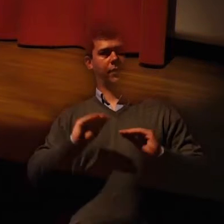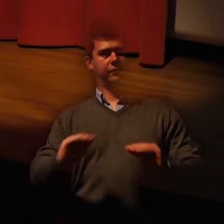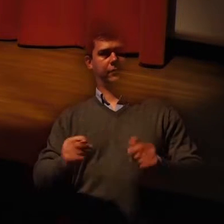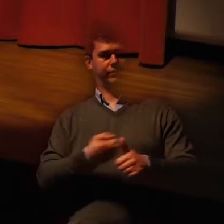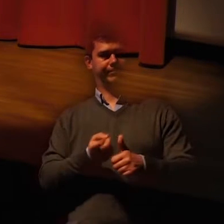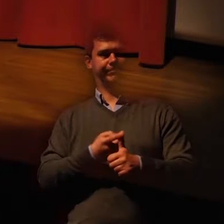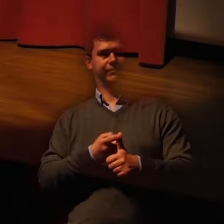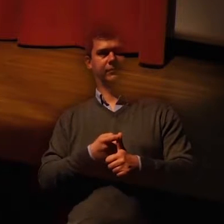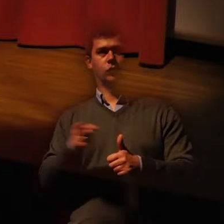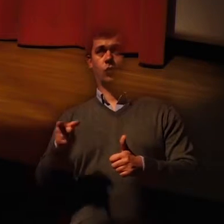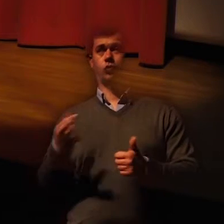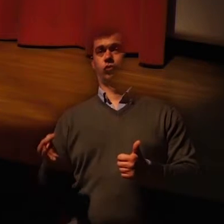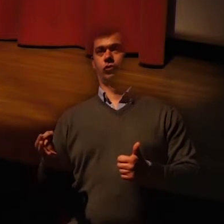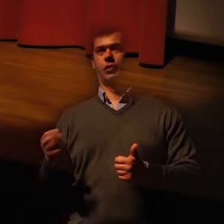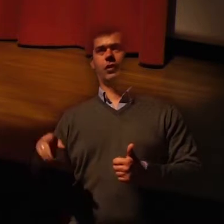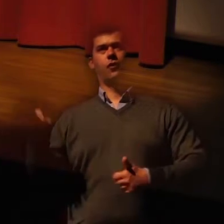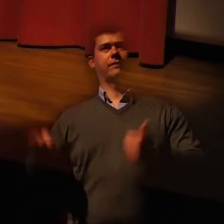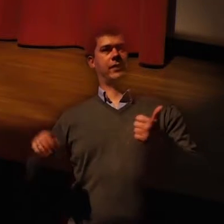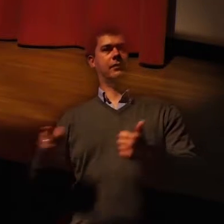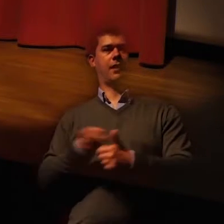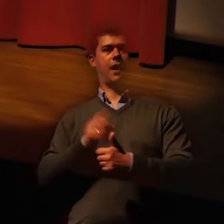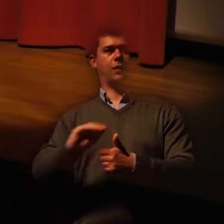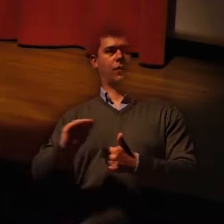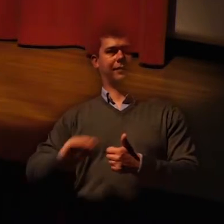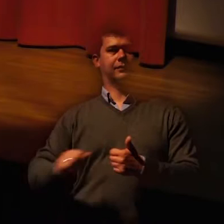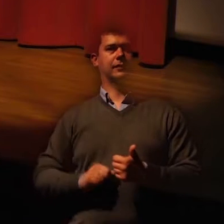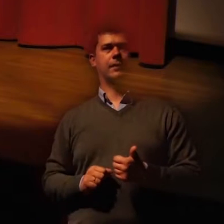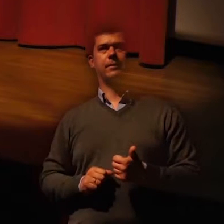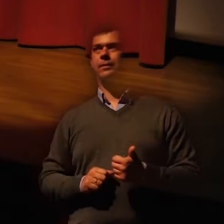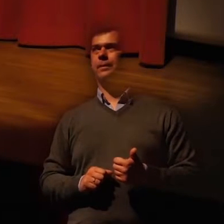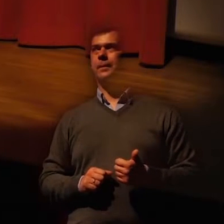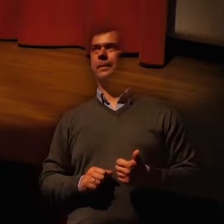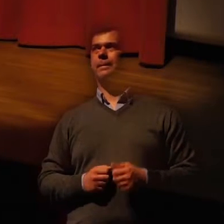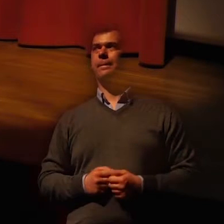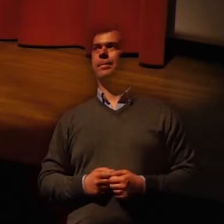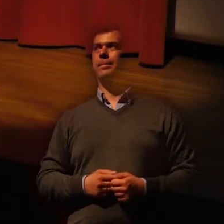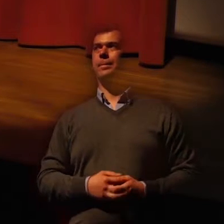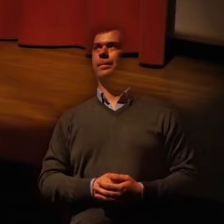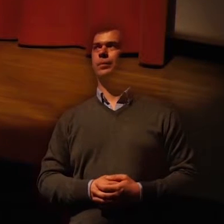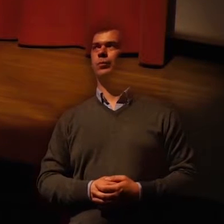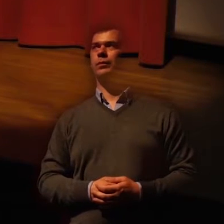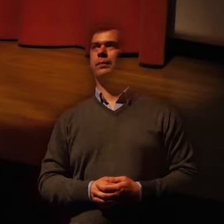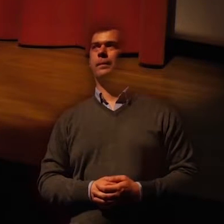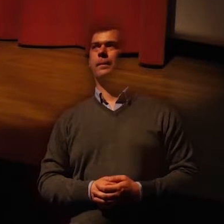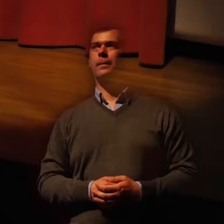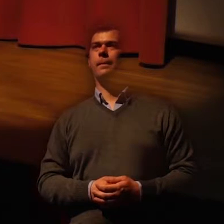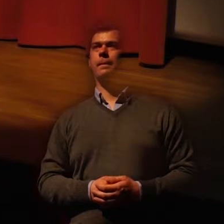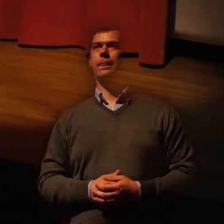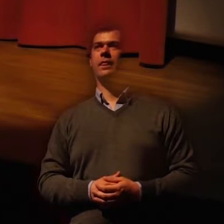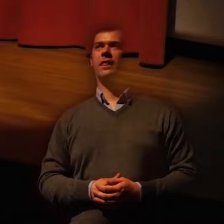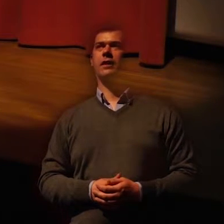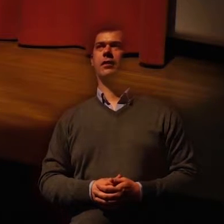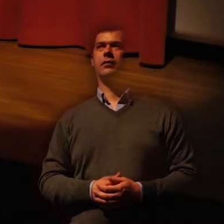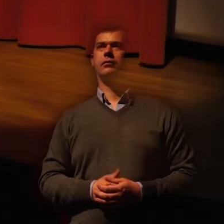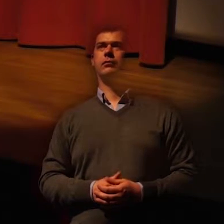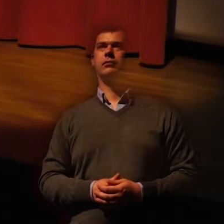czyli tego czem poświęcona jest dzisiejsza jutrzejsza konferencja to jest sprawa absolutnie podstawowa z